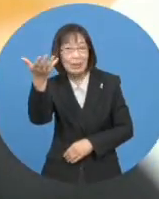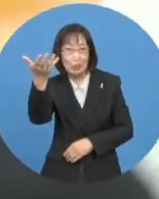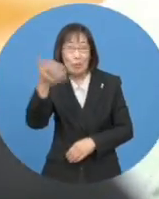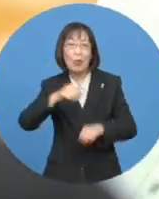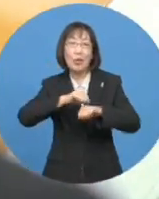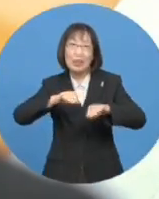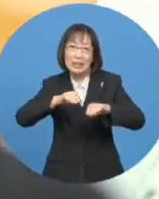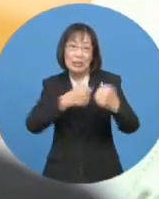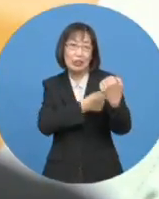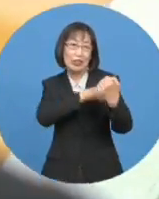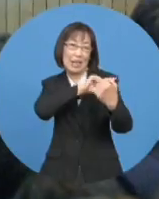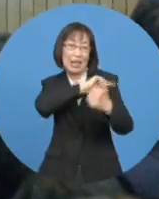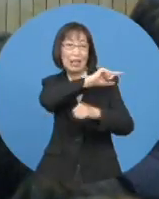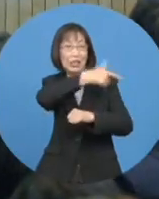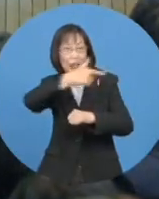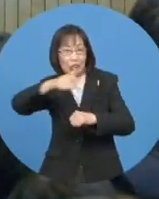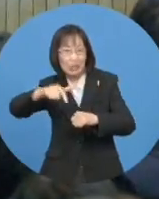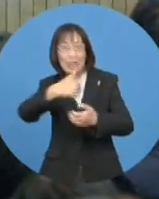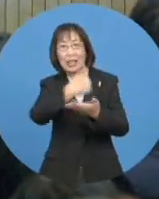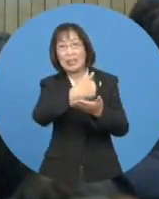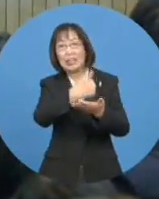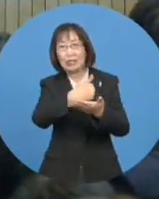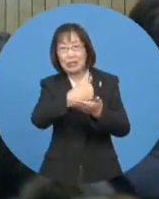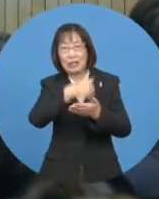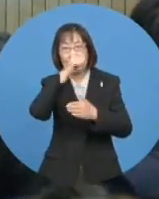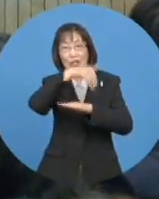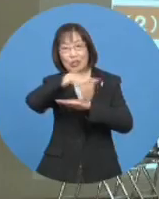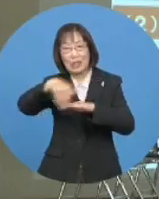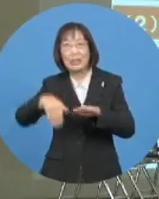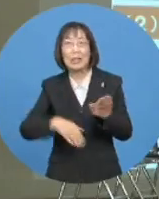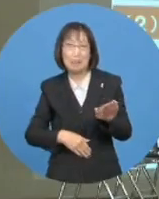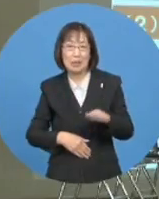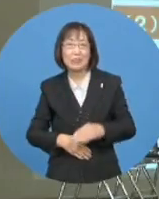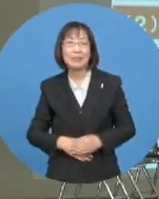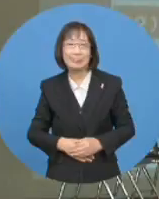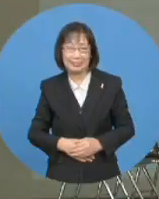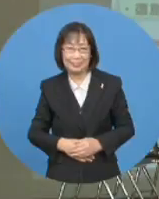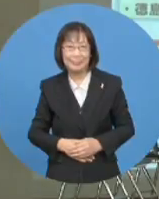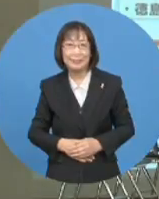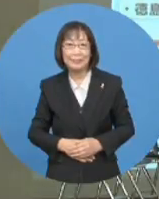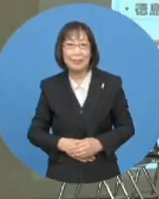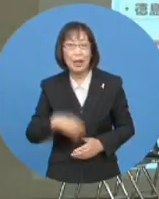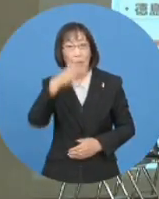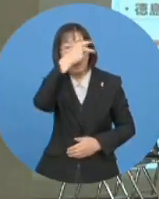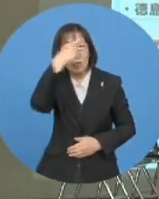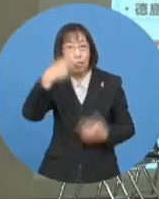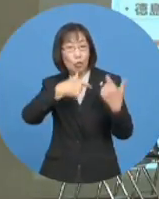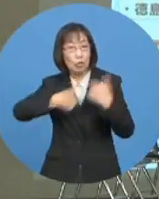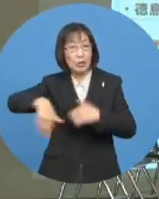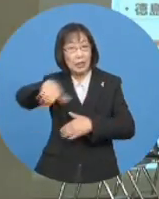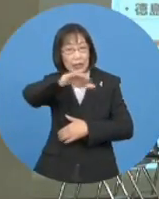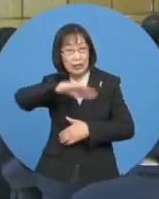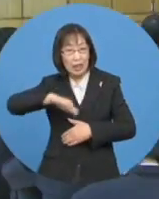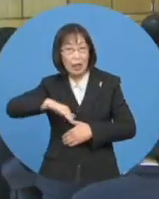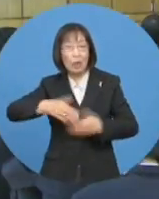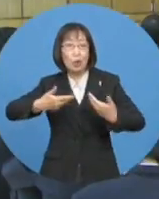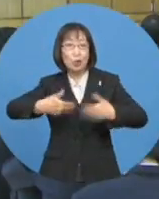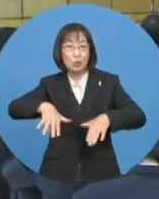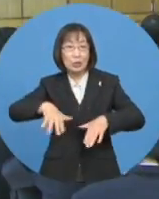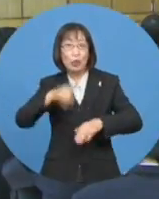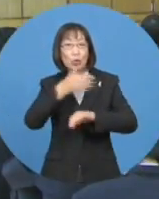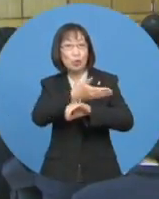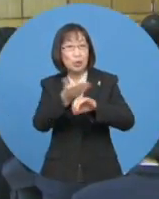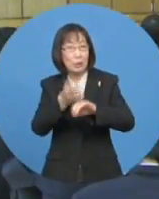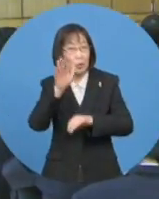生きる力などについて語ってくださることになっています。 高校生たちがふるさと徳島の将